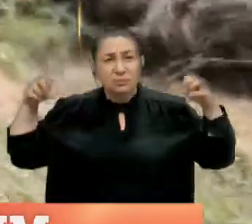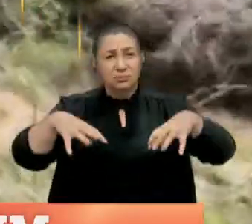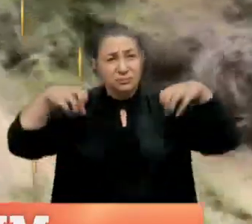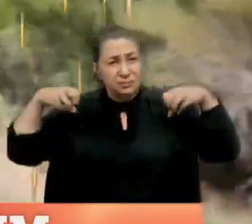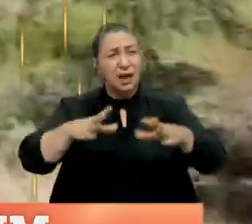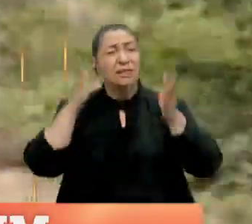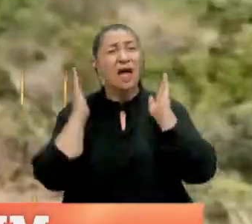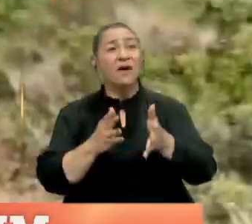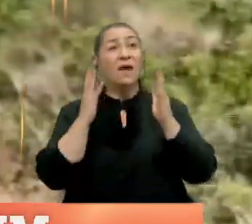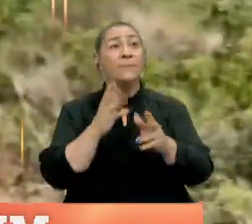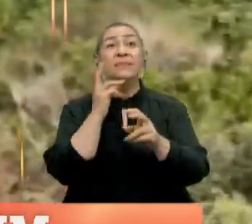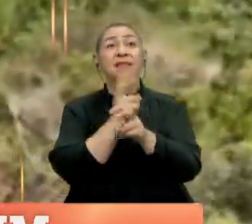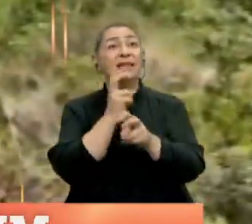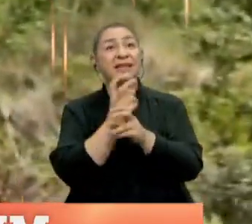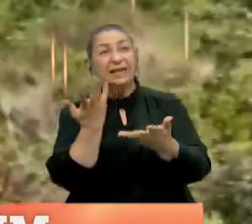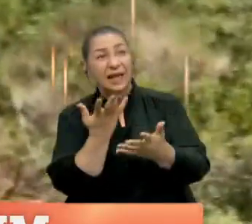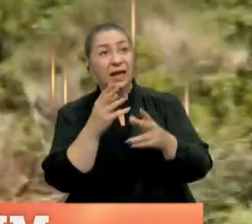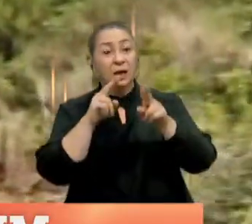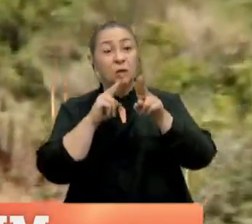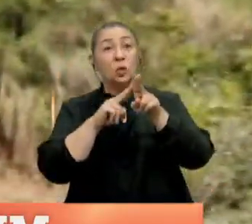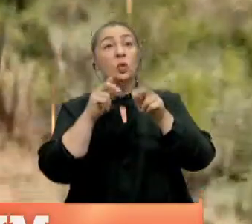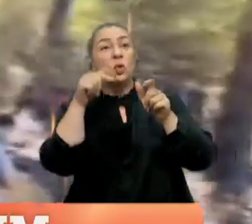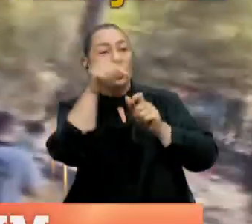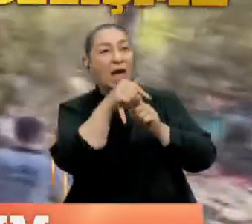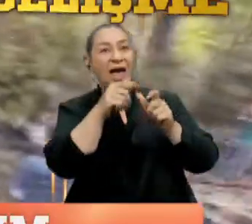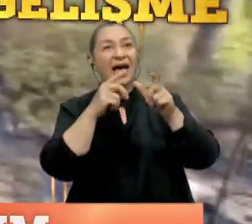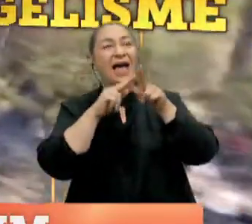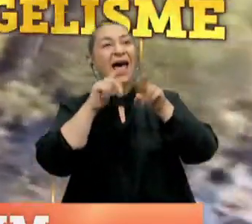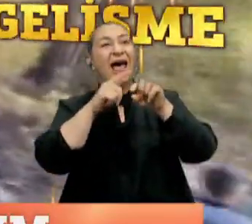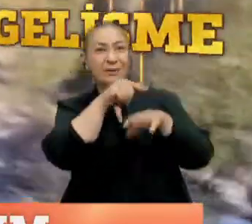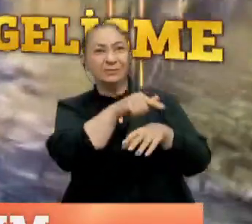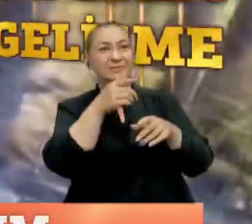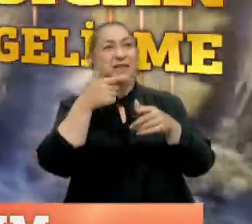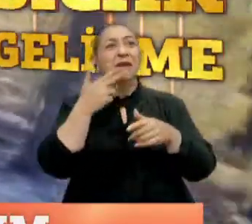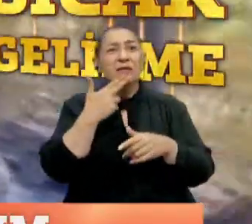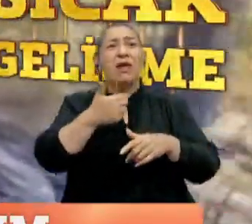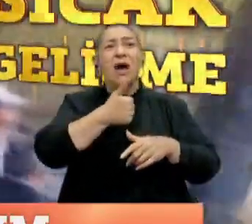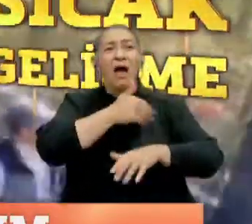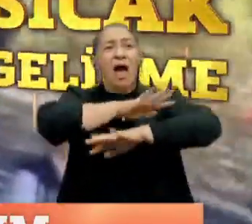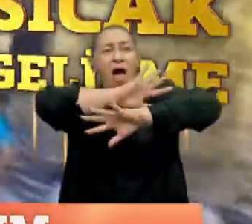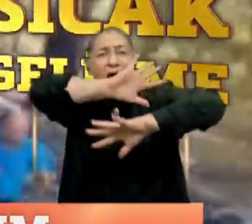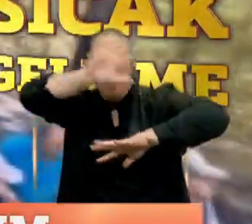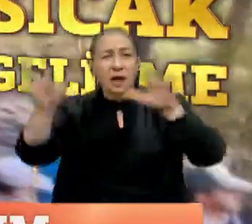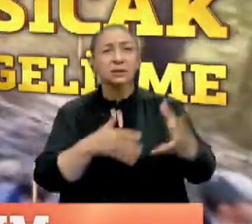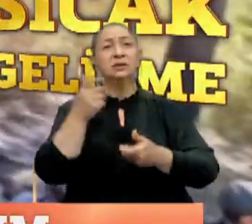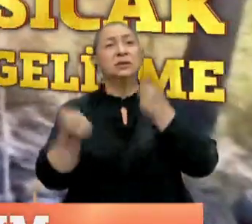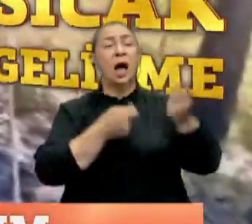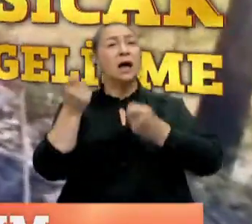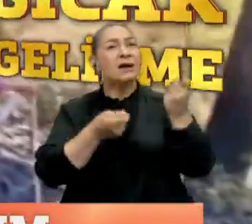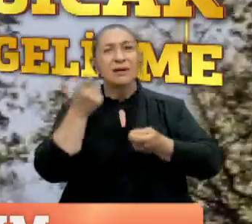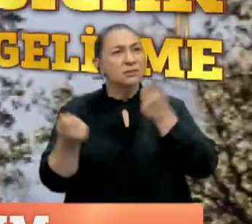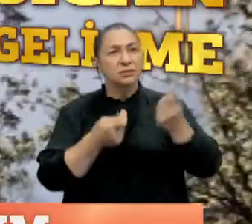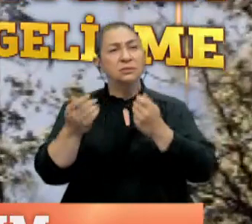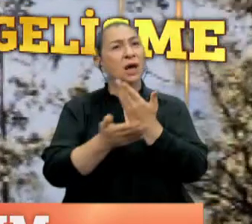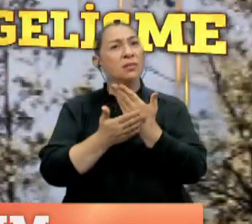ediyor. Alevlerin tehdit ettiği Güneykaya Mahallesi halkındansa eli kazma kürek tutan kadın erkek herkes yangın söndürme